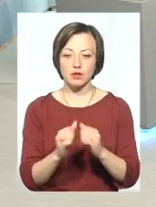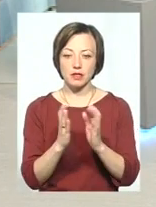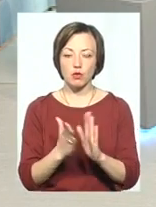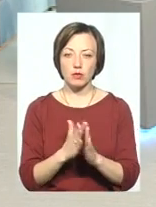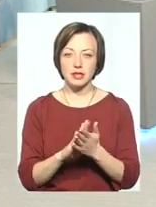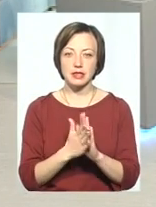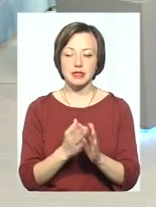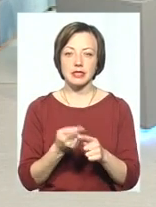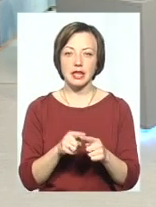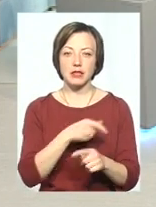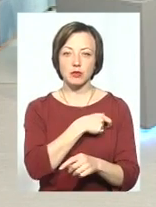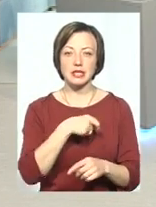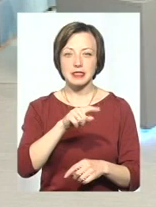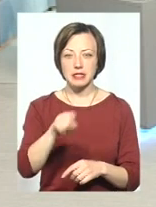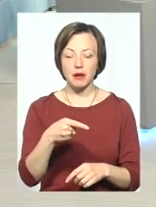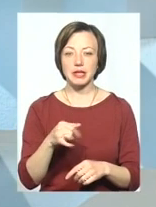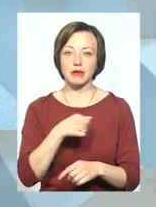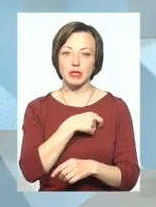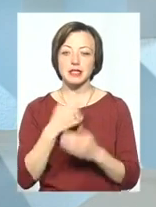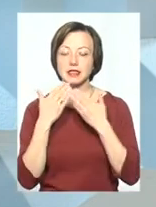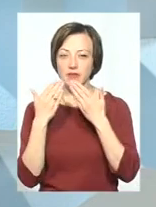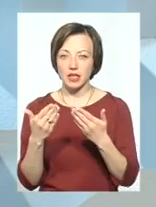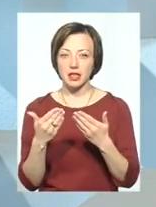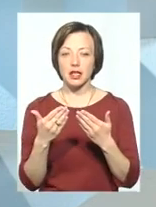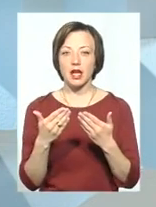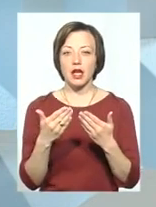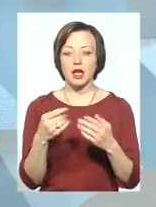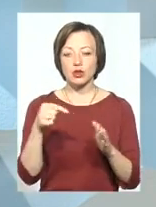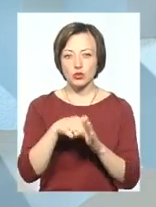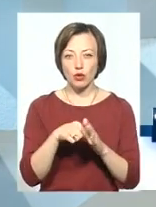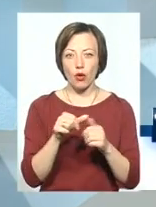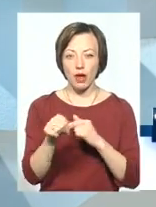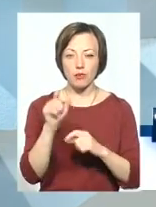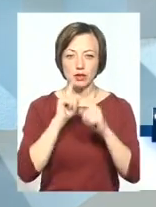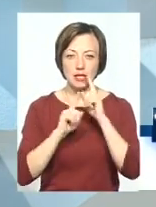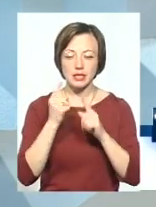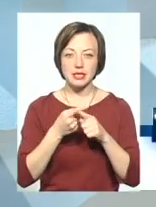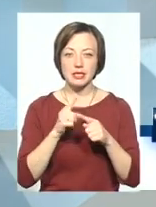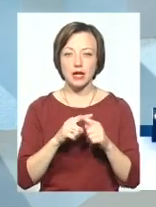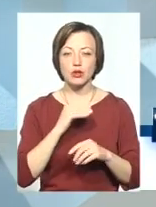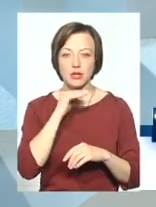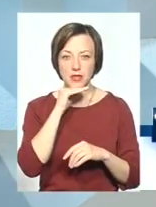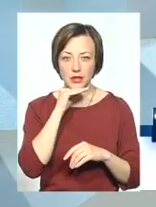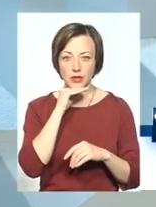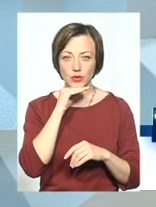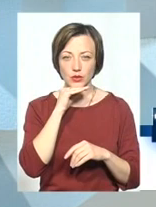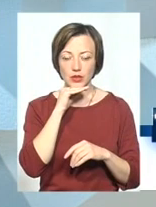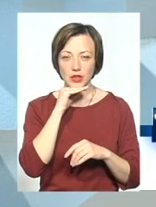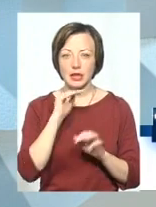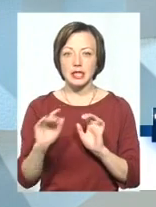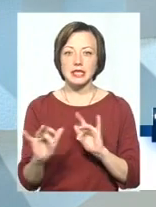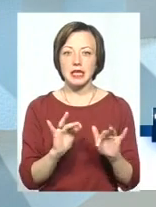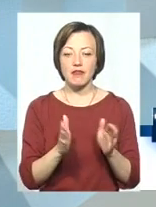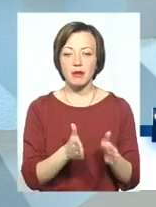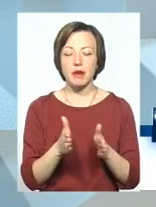ситуацію. Це депутатський запит і депутатське звернення. Судячи навіть з окремої сесії, це достатній дієвий